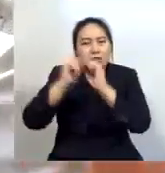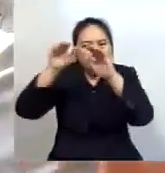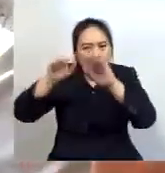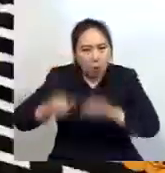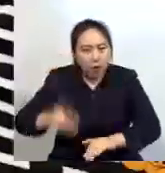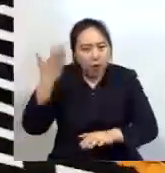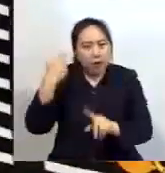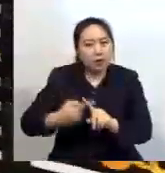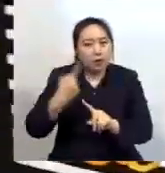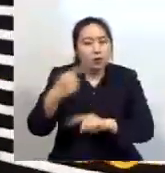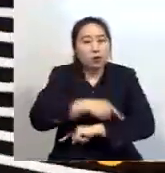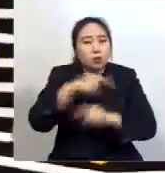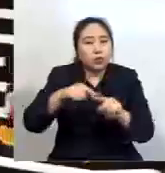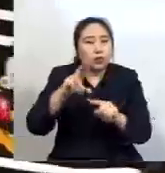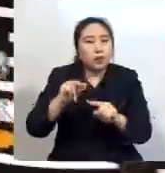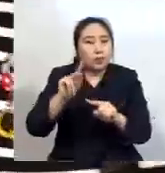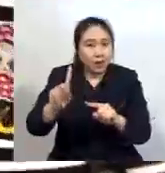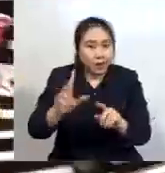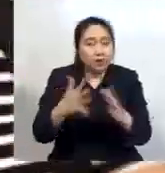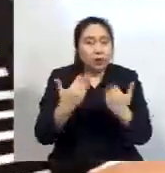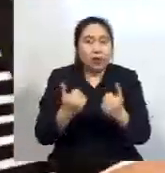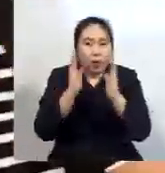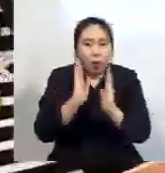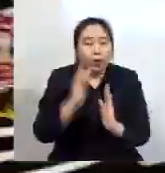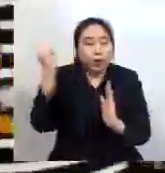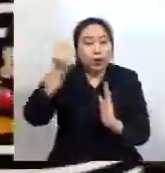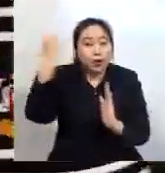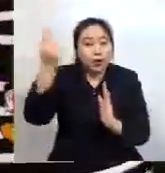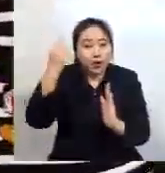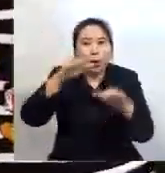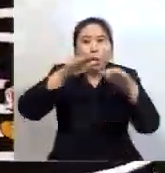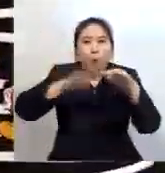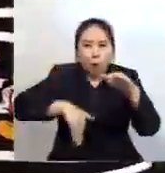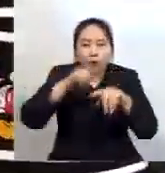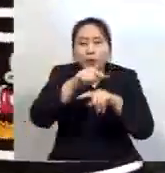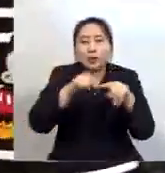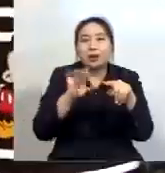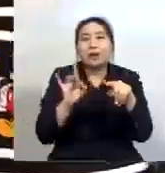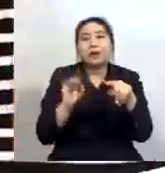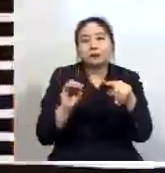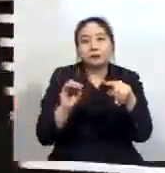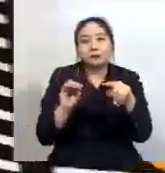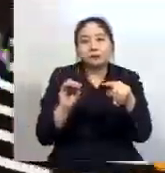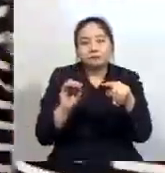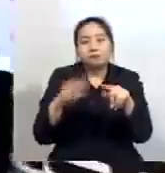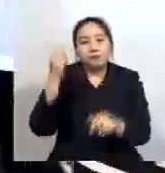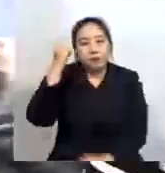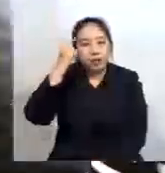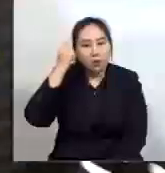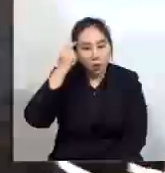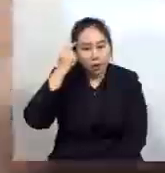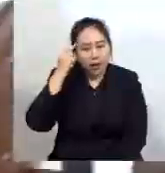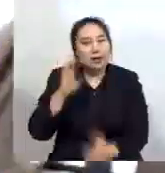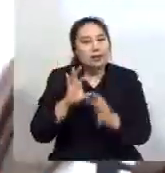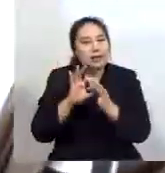31มกราคมที่ผ่านมาพบว่าตัวเลขนักท่องเที่ยวลดลงร้อยละ80เบื้องต้นคาดว่าก็ส่งผ